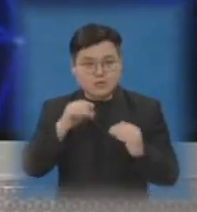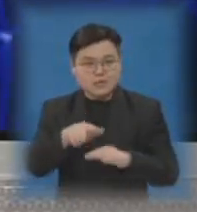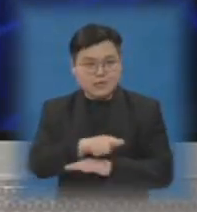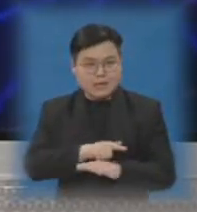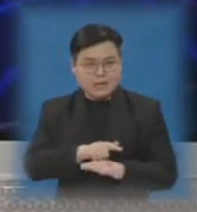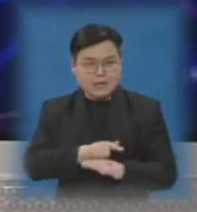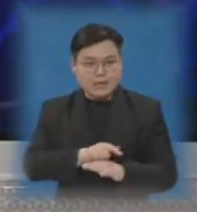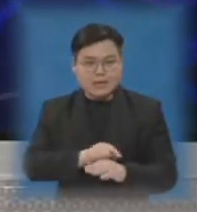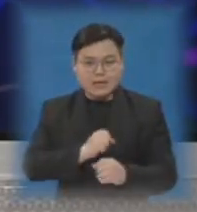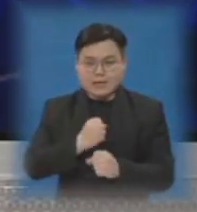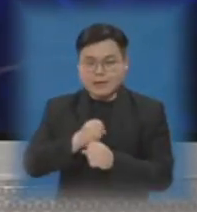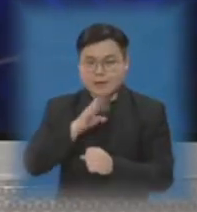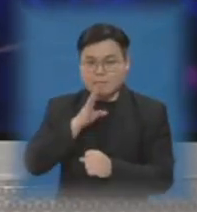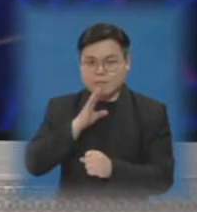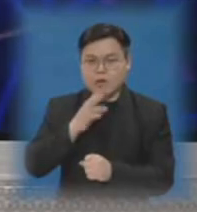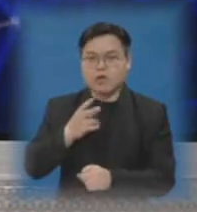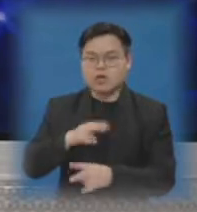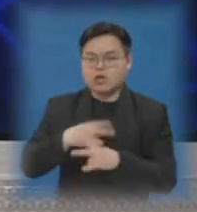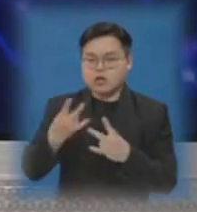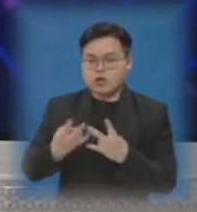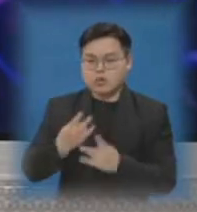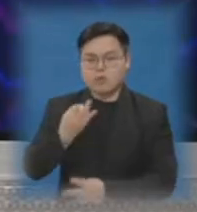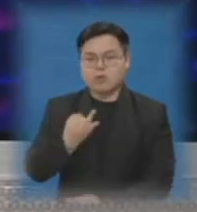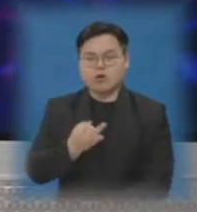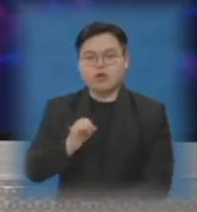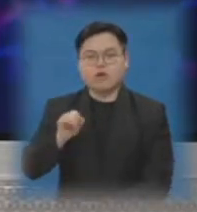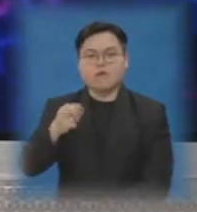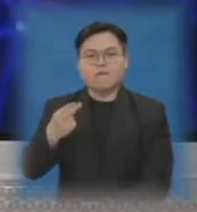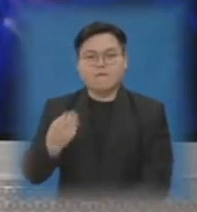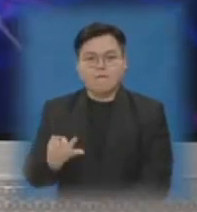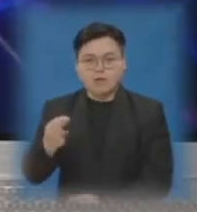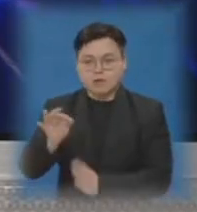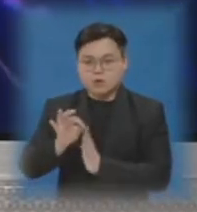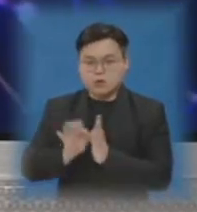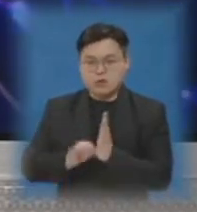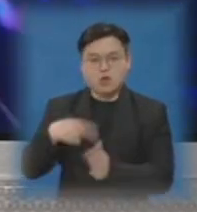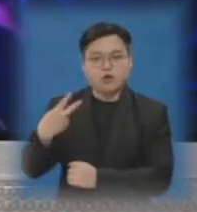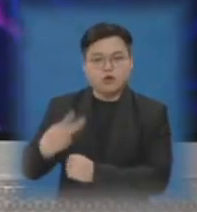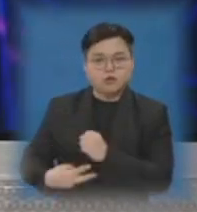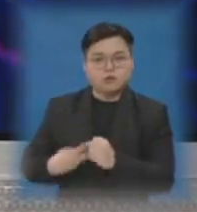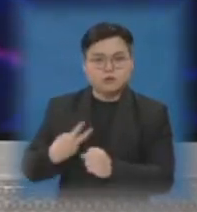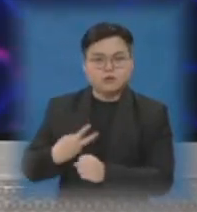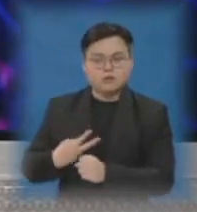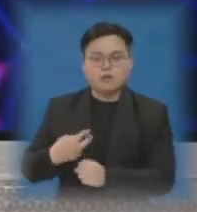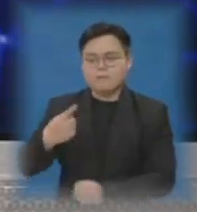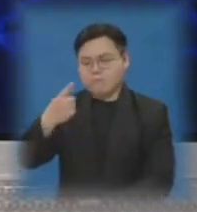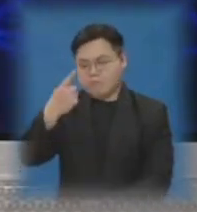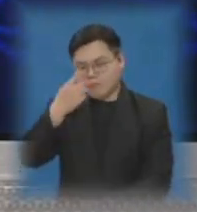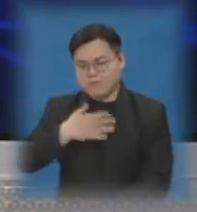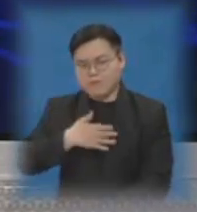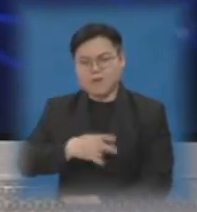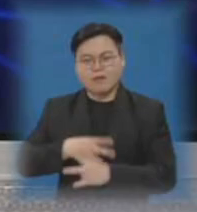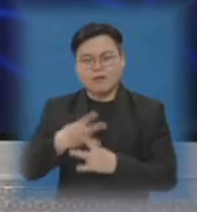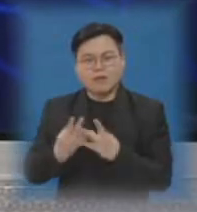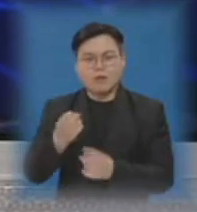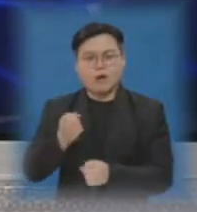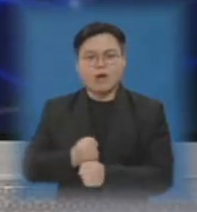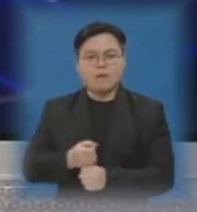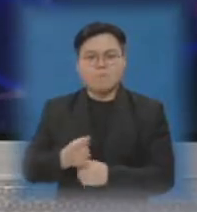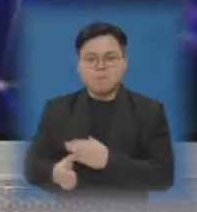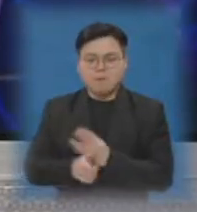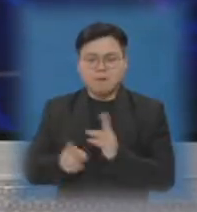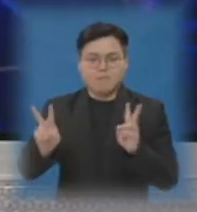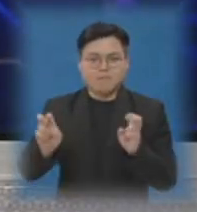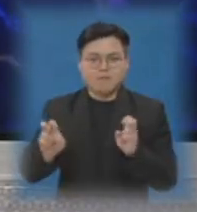ба нийгмийн ажил хилцүүлгийг 2-р жилдээ зохион байгууллаа. Монгол улсад нийгмийн ажилтны хэрэгцээ шаардлага жилээс жилд нэмэгдсээр